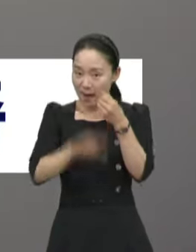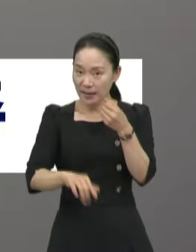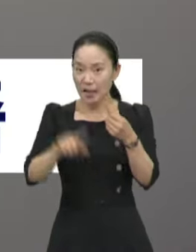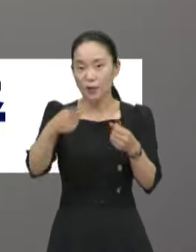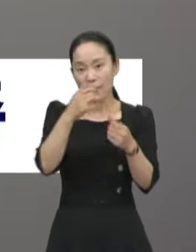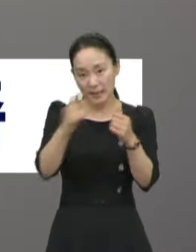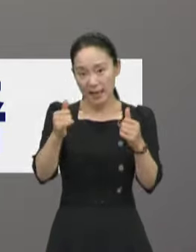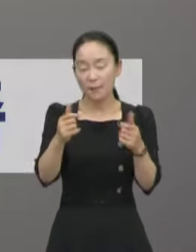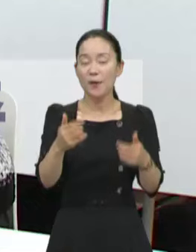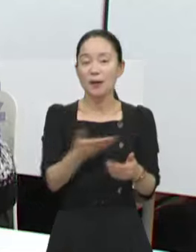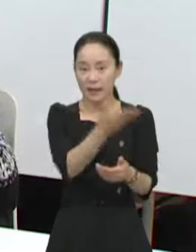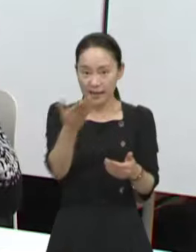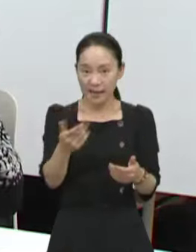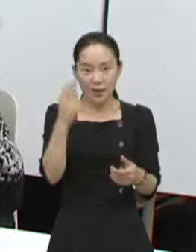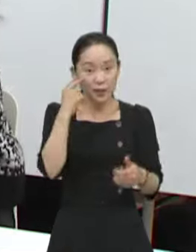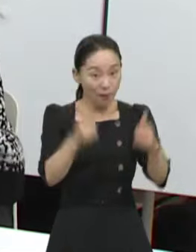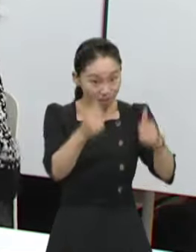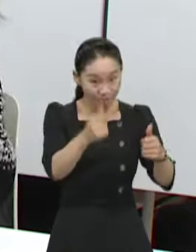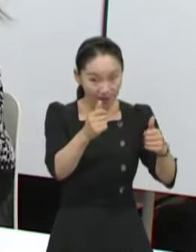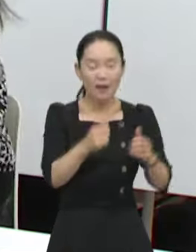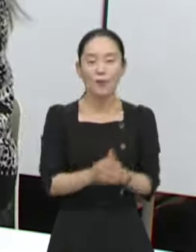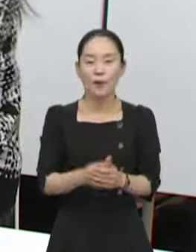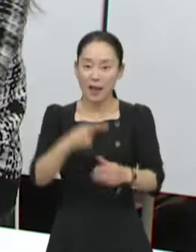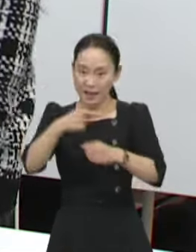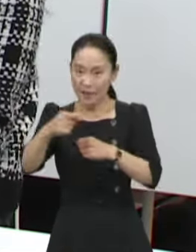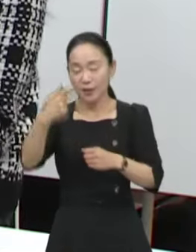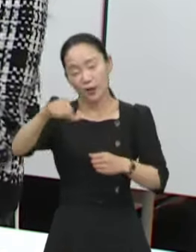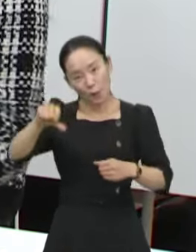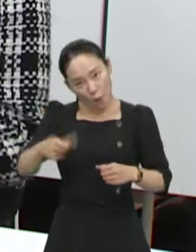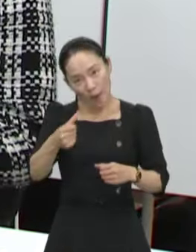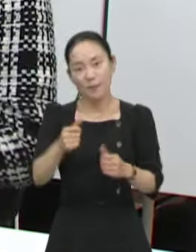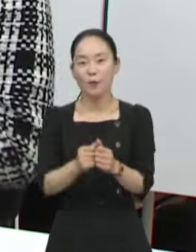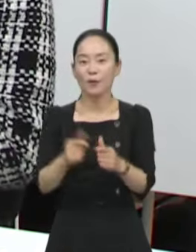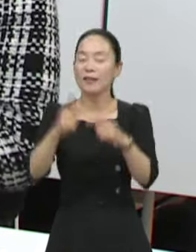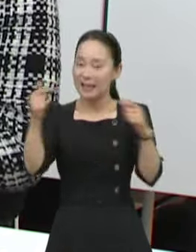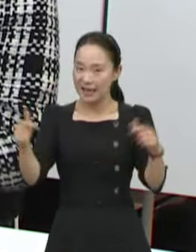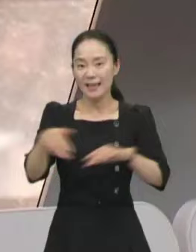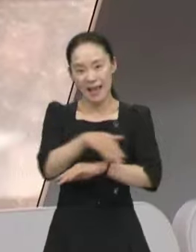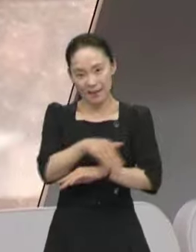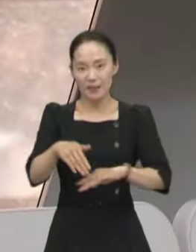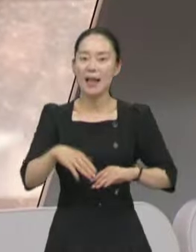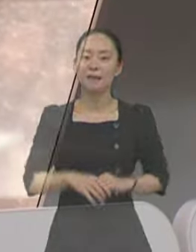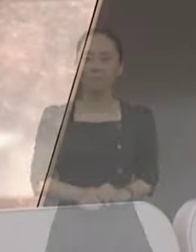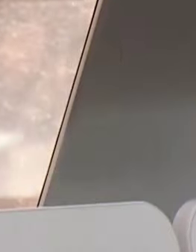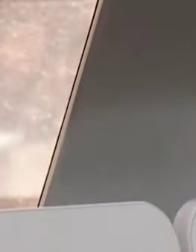600여 명을 대상으로 시범 운영하며 내년에는 1,500명 수준으로 확대합니다.